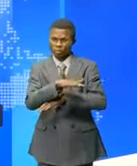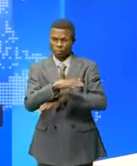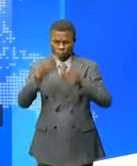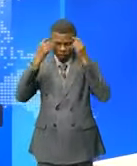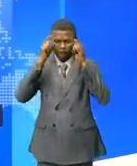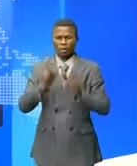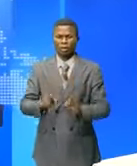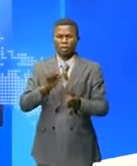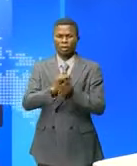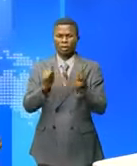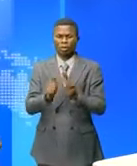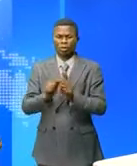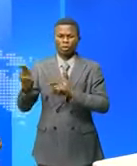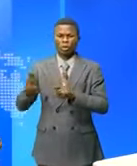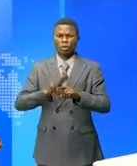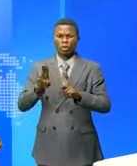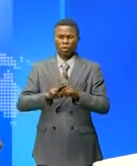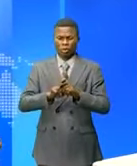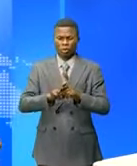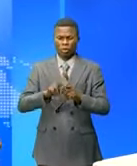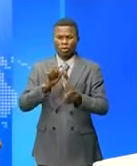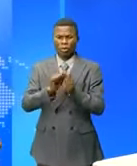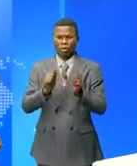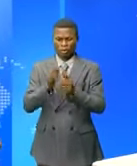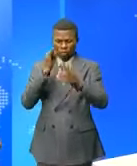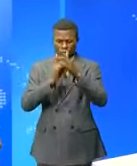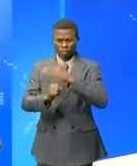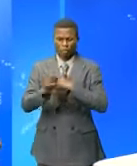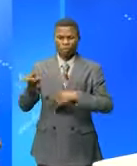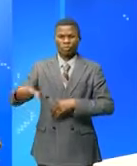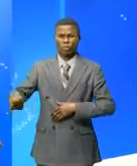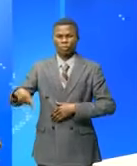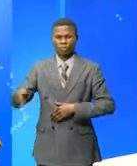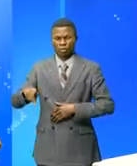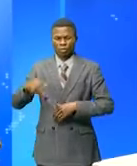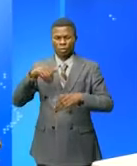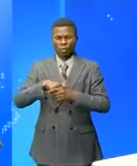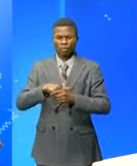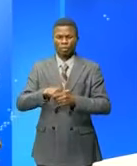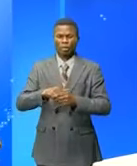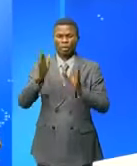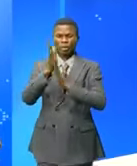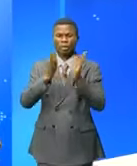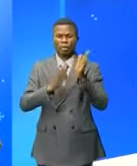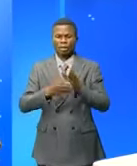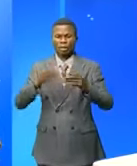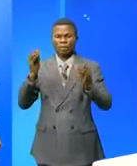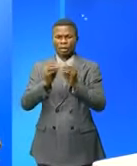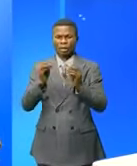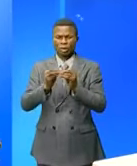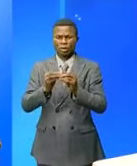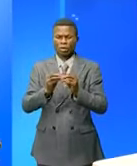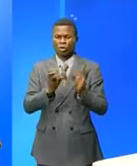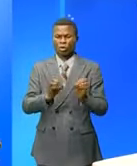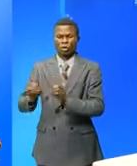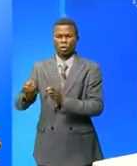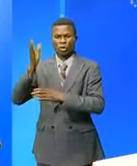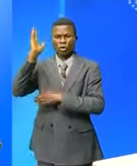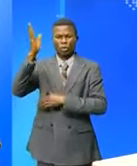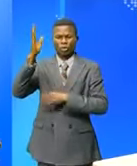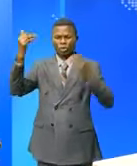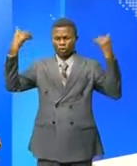décisions sur la mise en œuvre du processus d'intégration régionale. C'était au cours de la 19e session ordinaire de la conférence